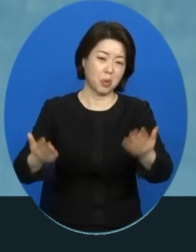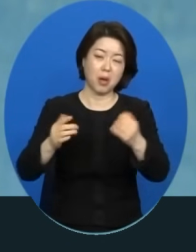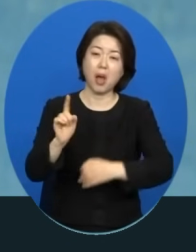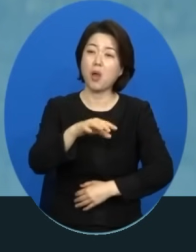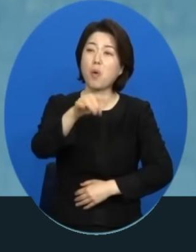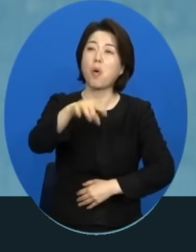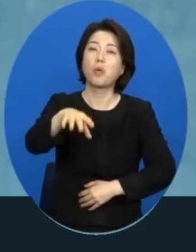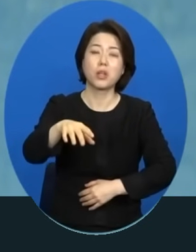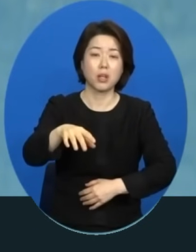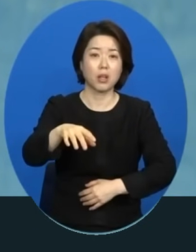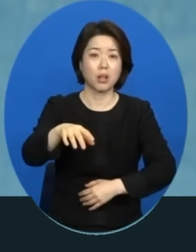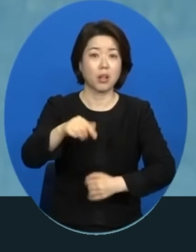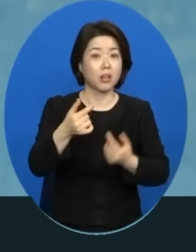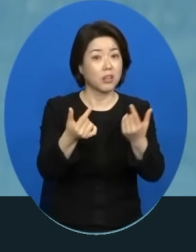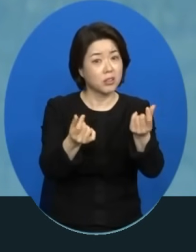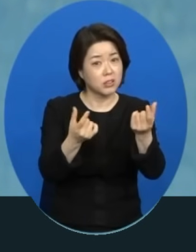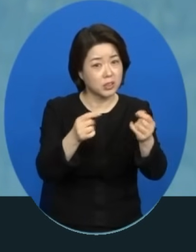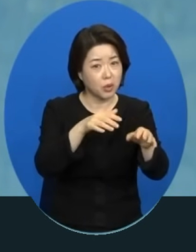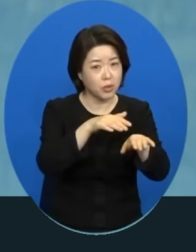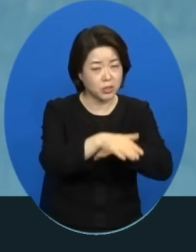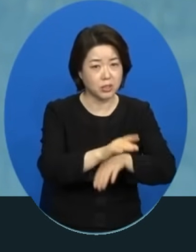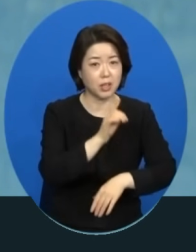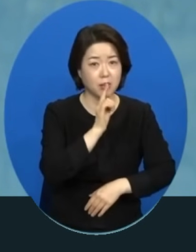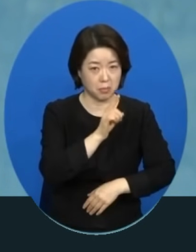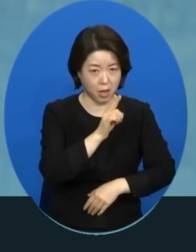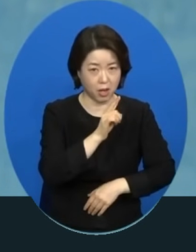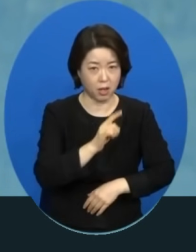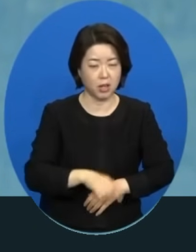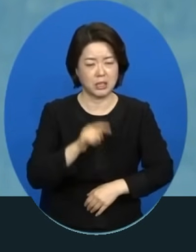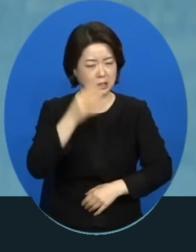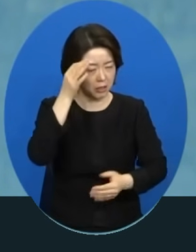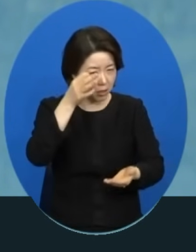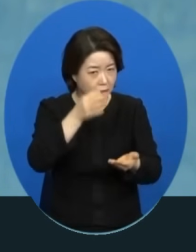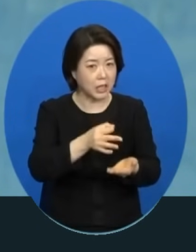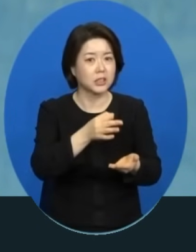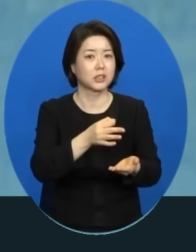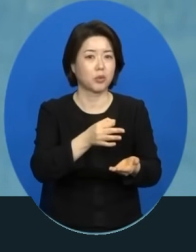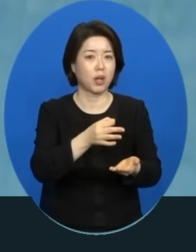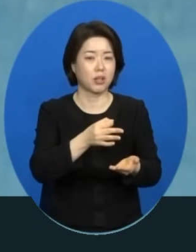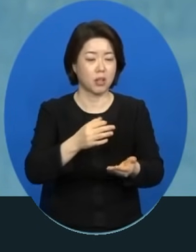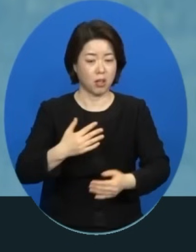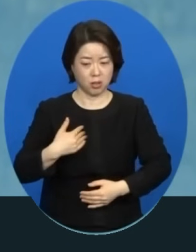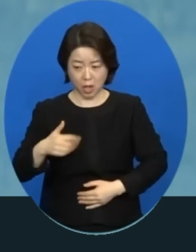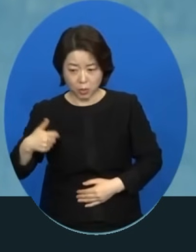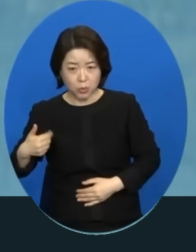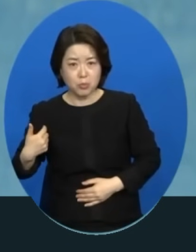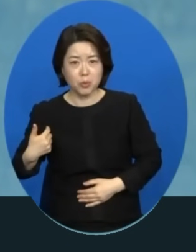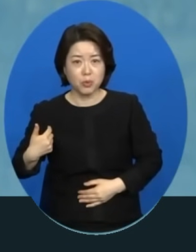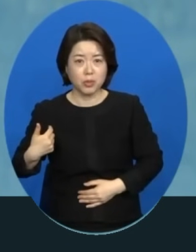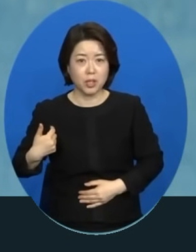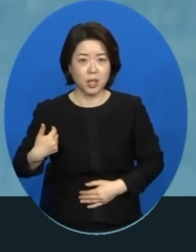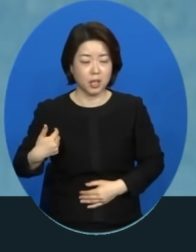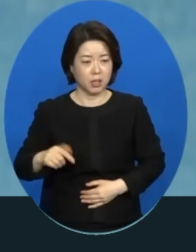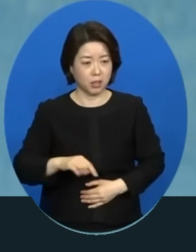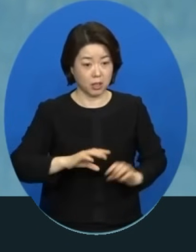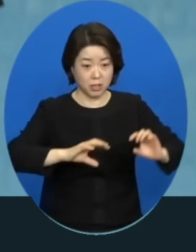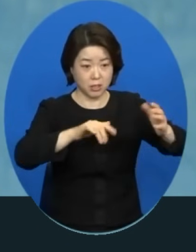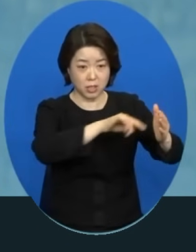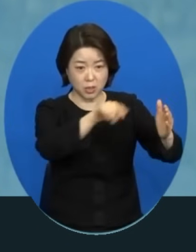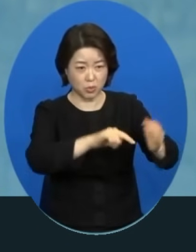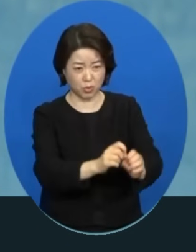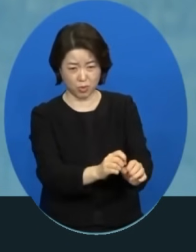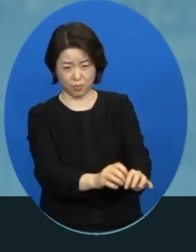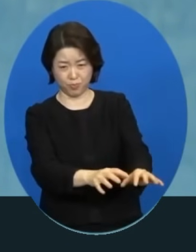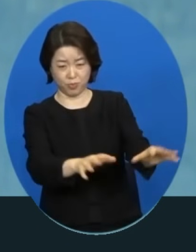계시냐거나 그러니까 이런 말들이 이런 가치관들이 우리도 모르게 우리가 받으면서